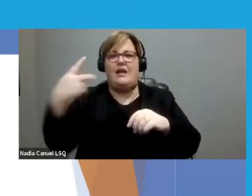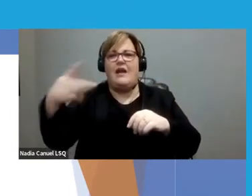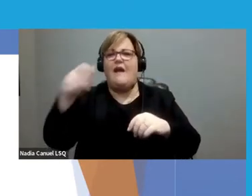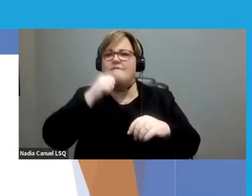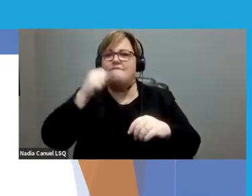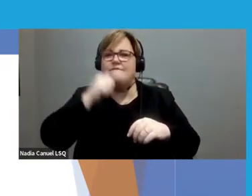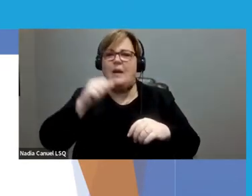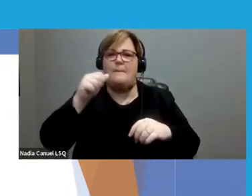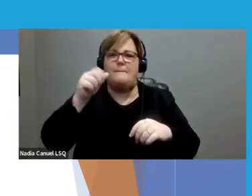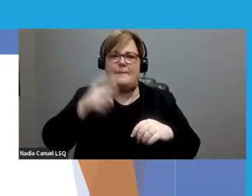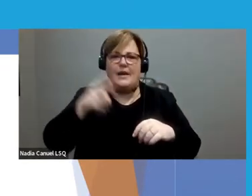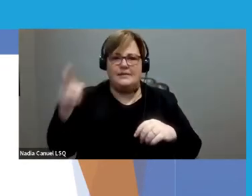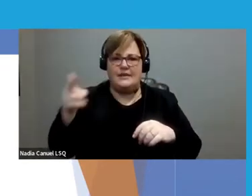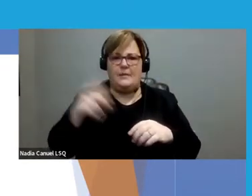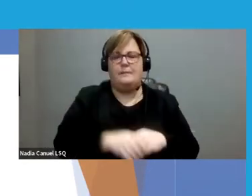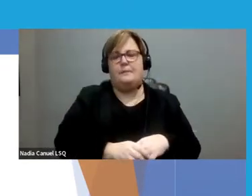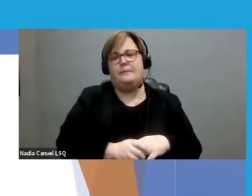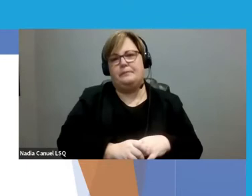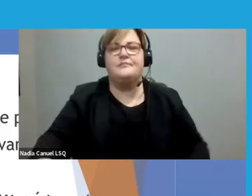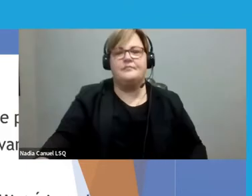en situation de handicap.